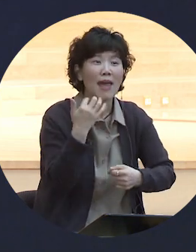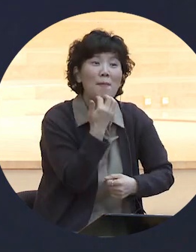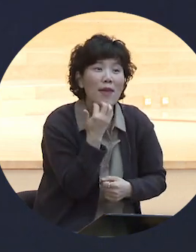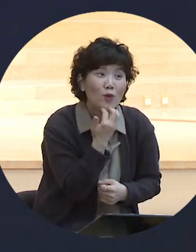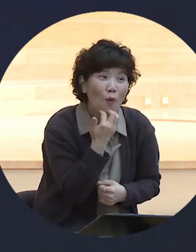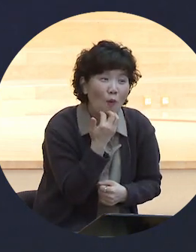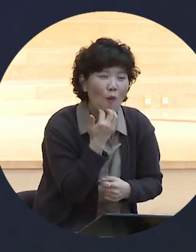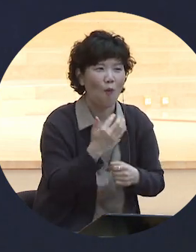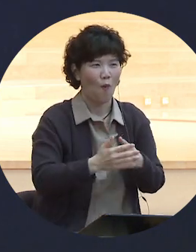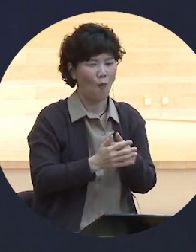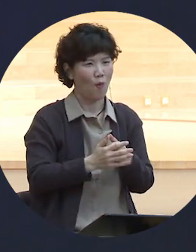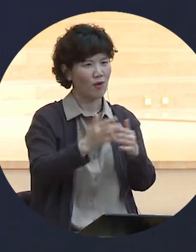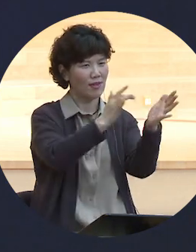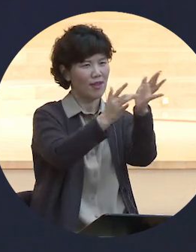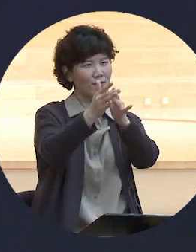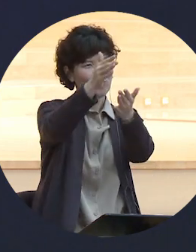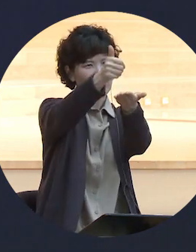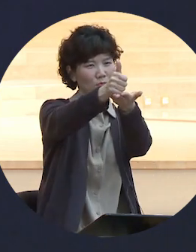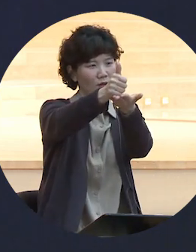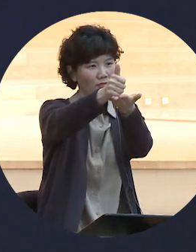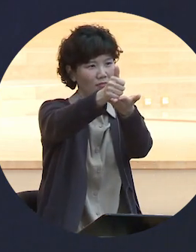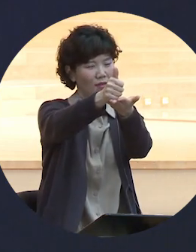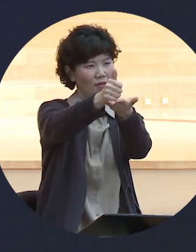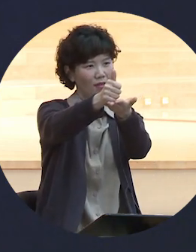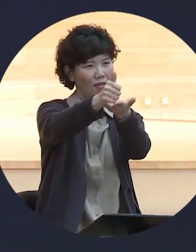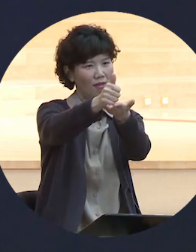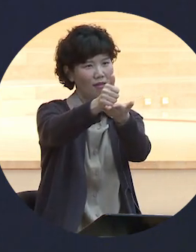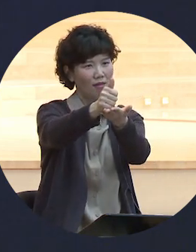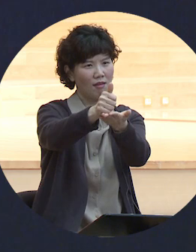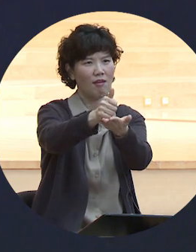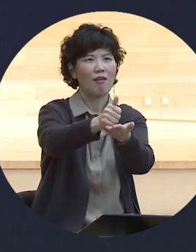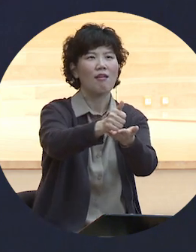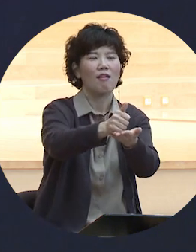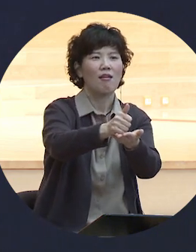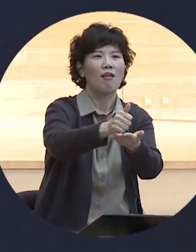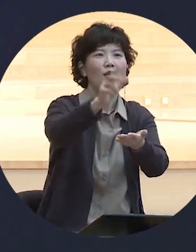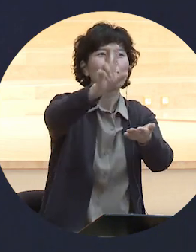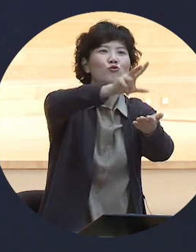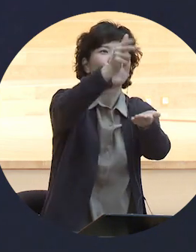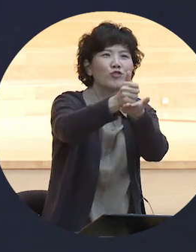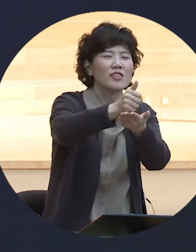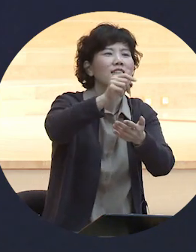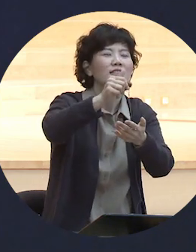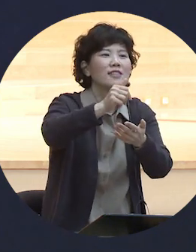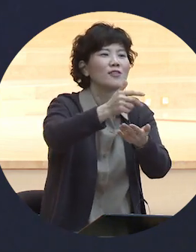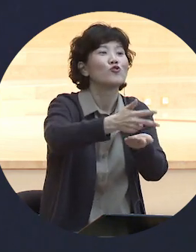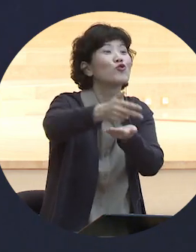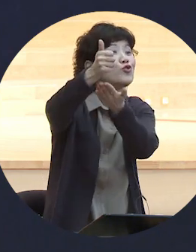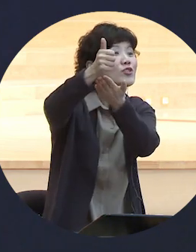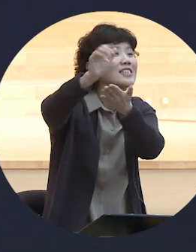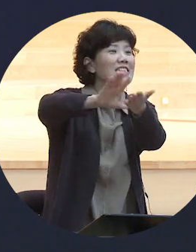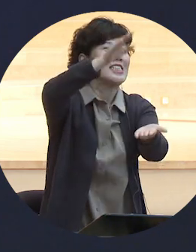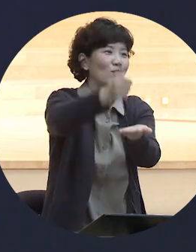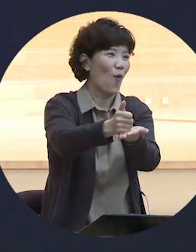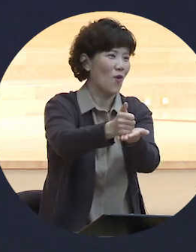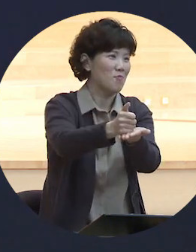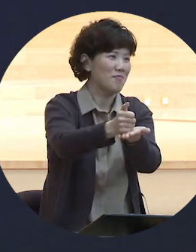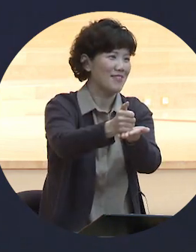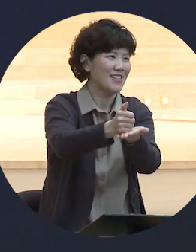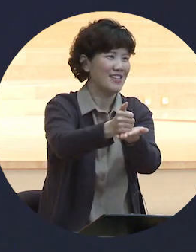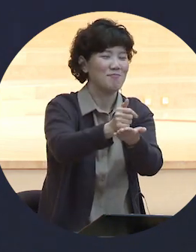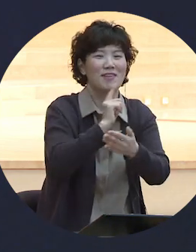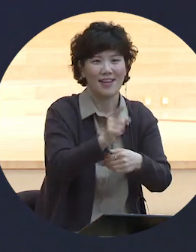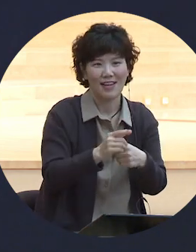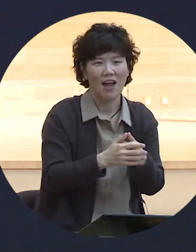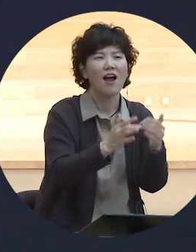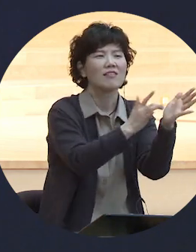말이에요, 예수님에게 주는 그리스도시요. 그 말은 뭐예요?